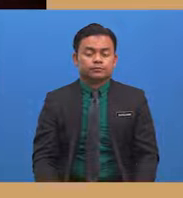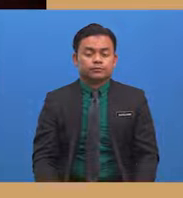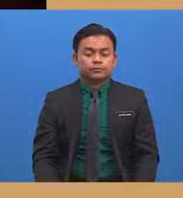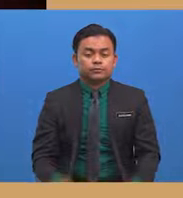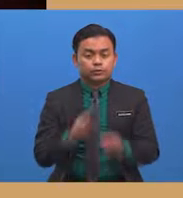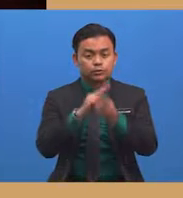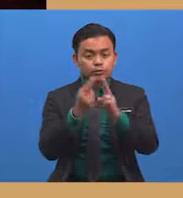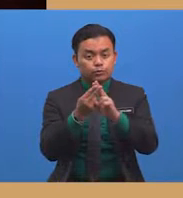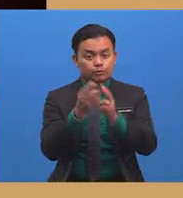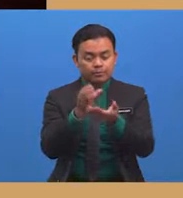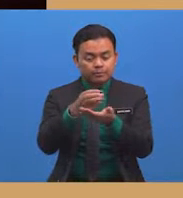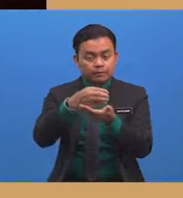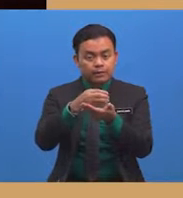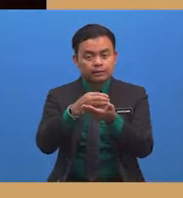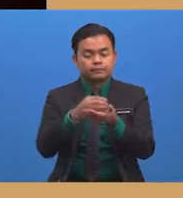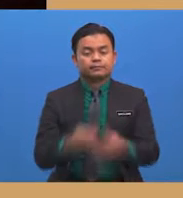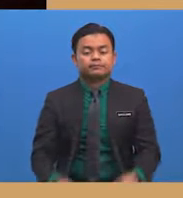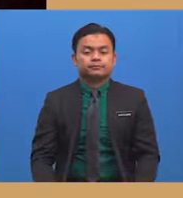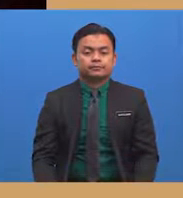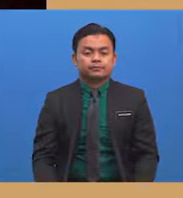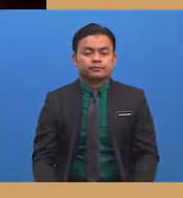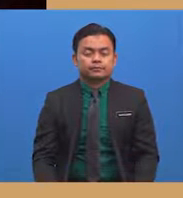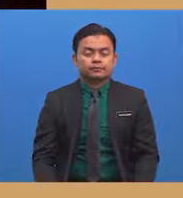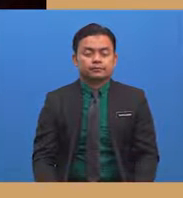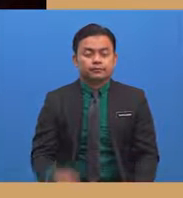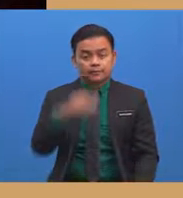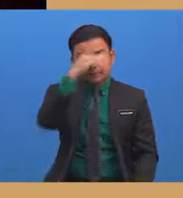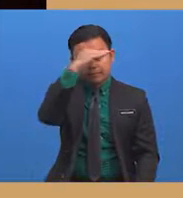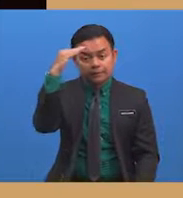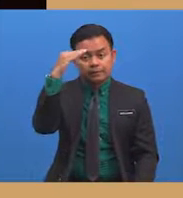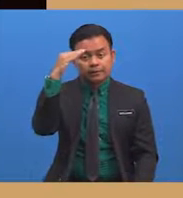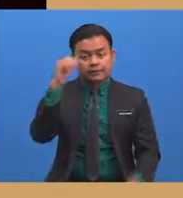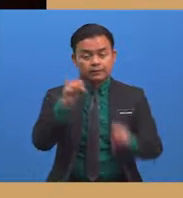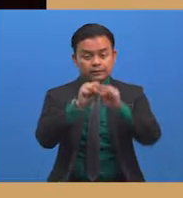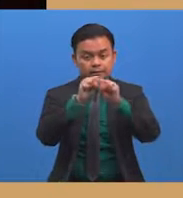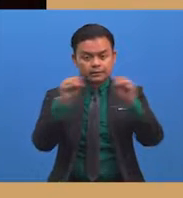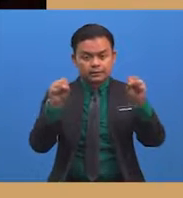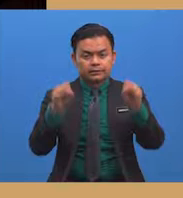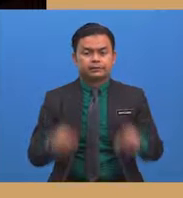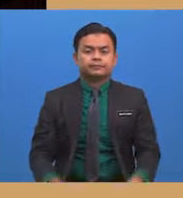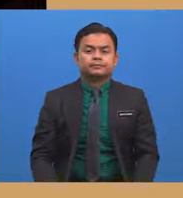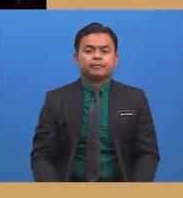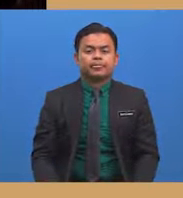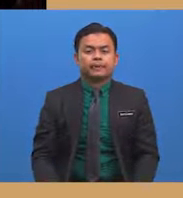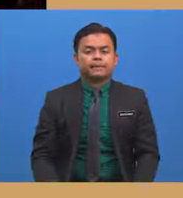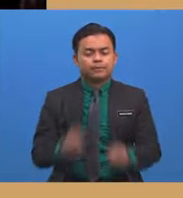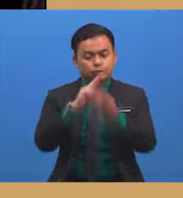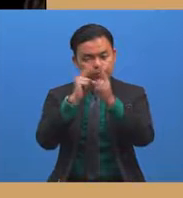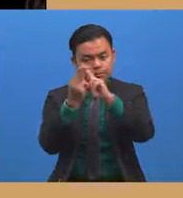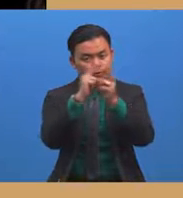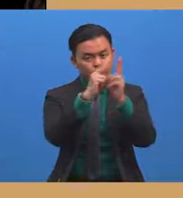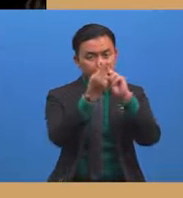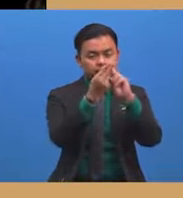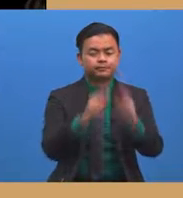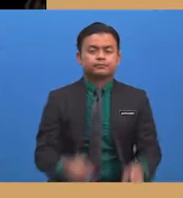mark pula. Kamu lihat bayang-bayang tersebut di skrin. Lihat, seperti tadi, bentuk bayang-bayang juga